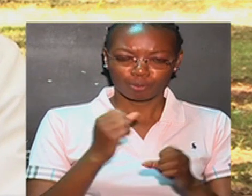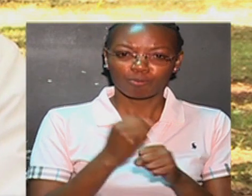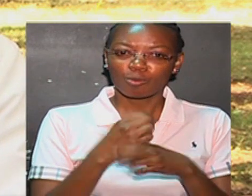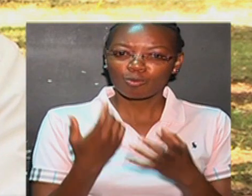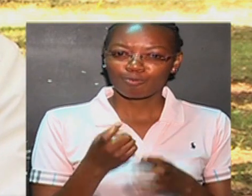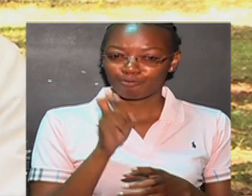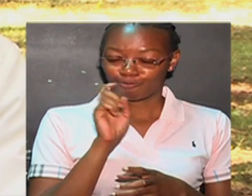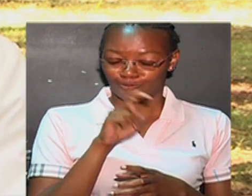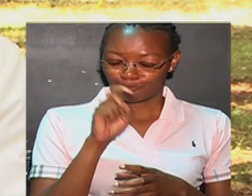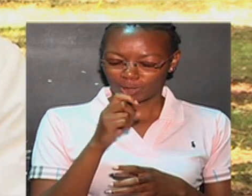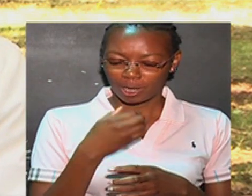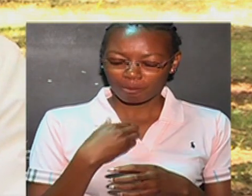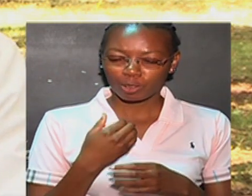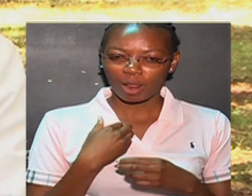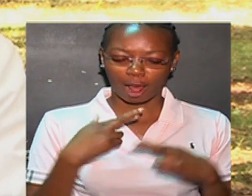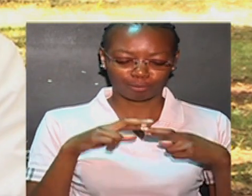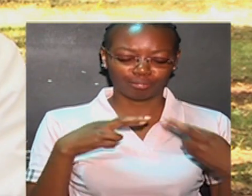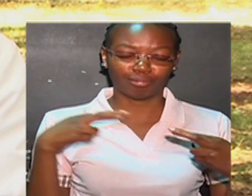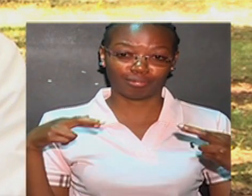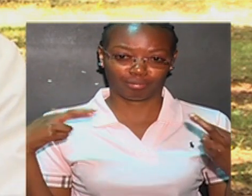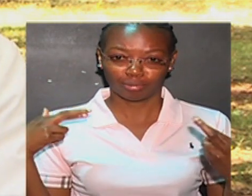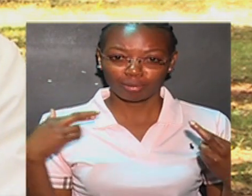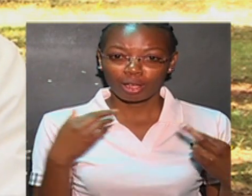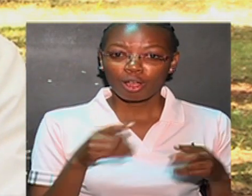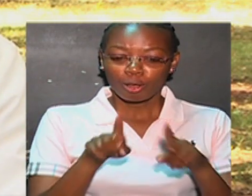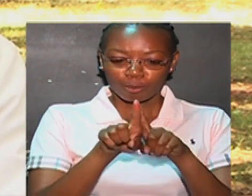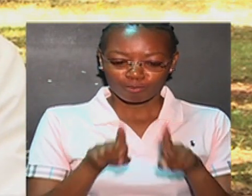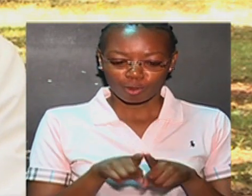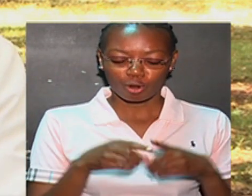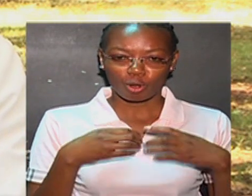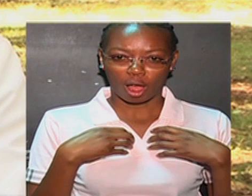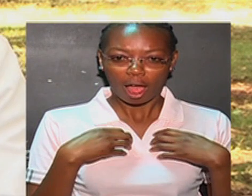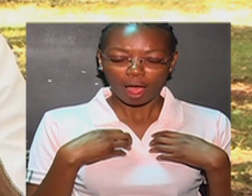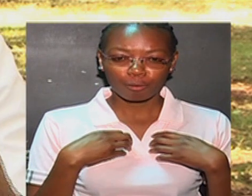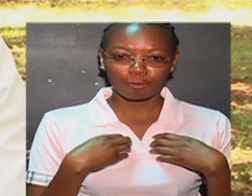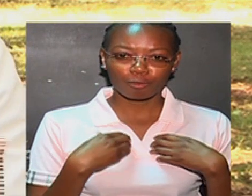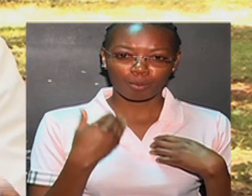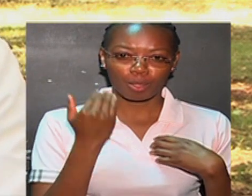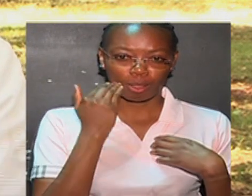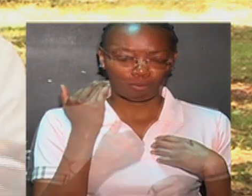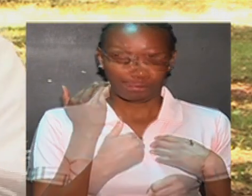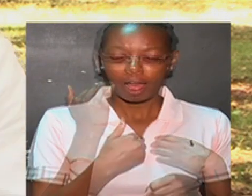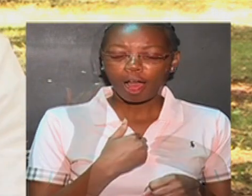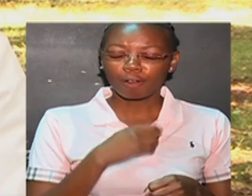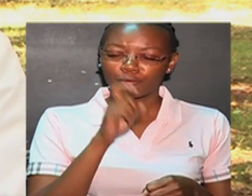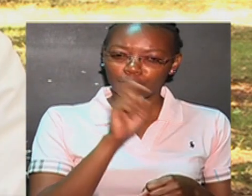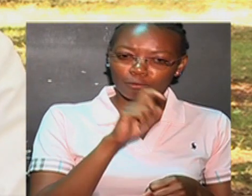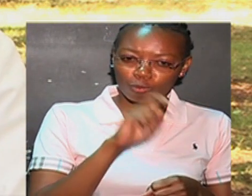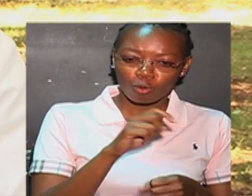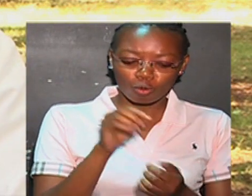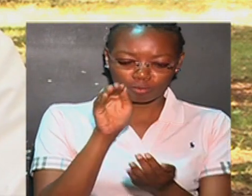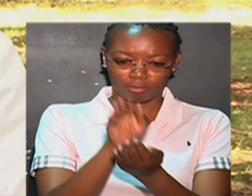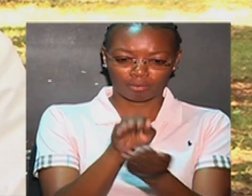meatloaf kutoka kwa nyama ya kuku. Because unajua kuna wakulima wengi sana siku hizi wanafuga